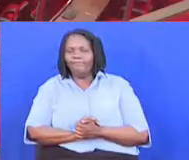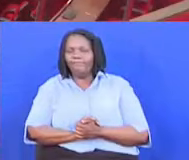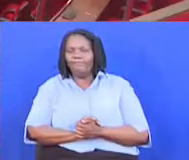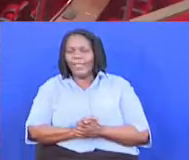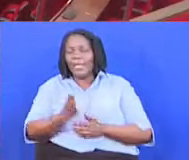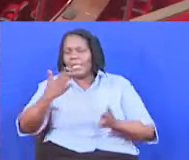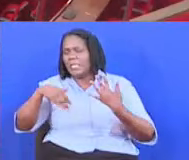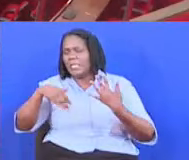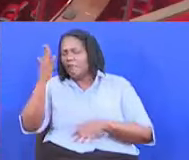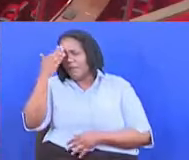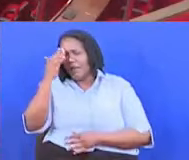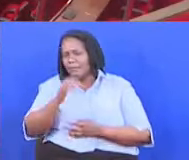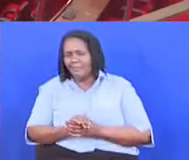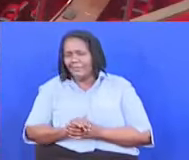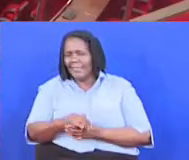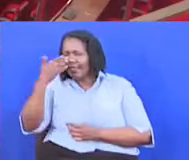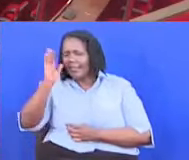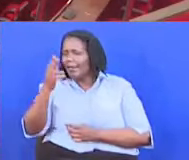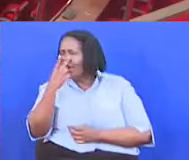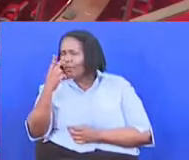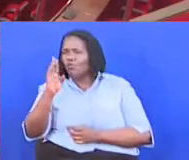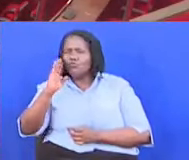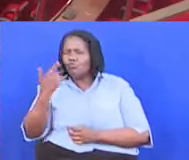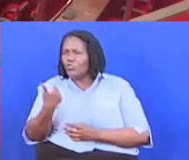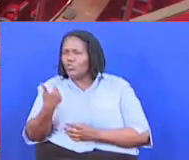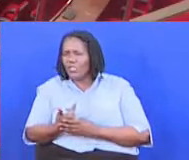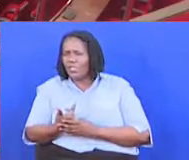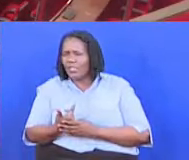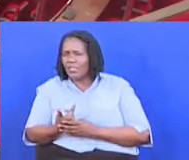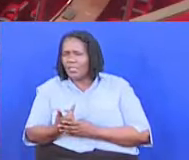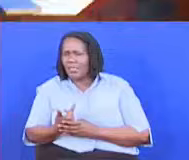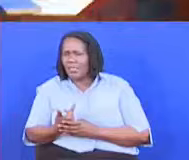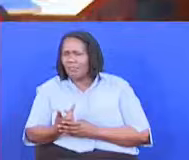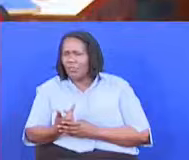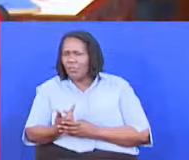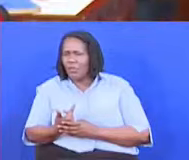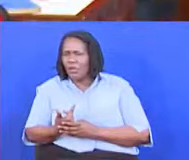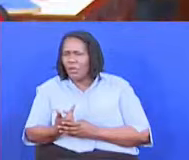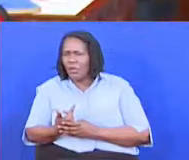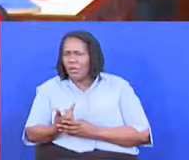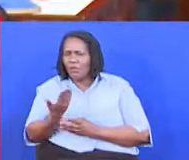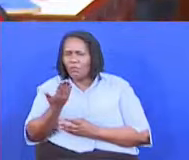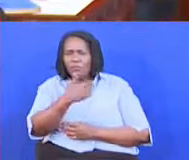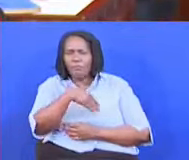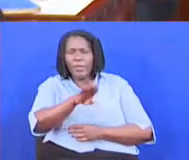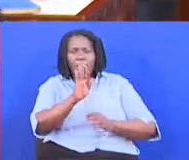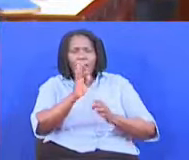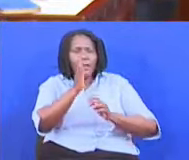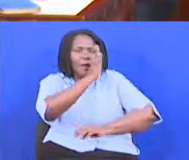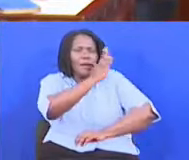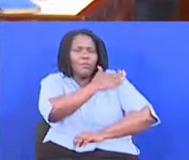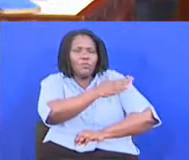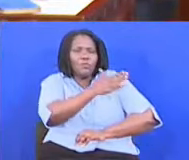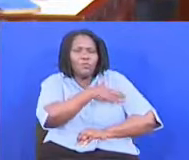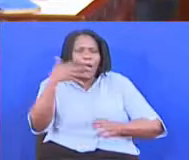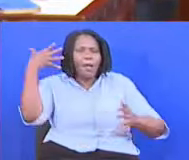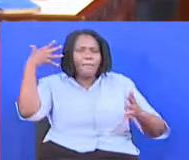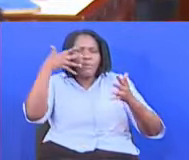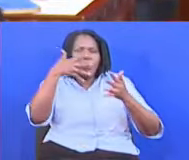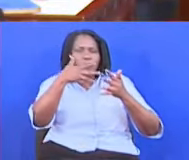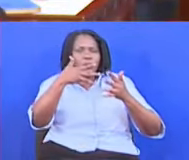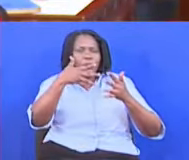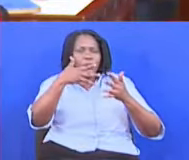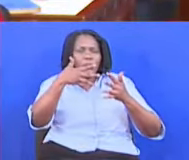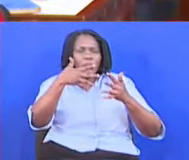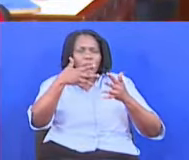serikali haioni umuhimu wa kuleta huduma hii ya mionzi katika hospitali ya Kanda ya Kusini? Swali langu la pili. Mheshimiwa